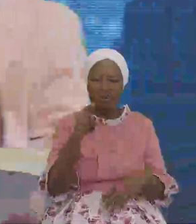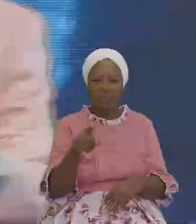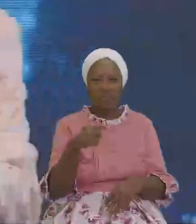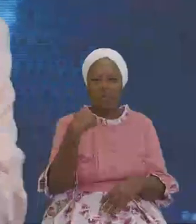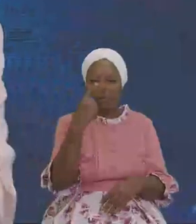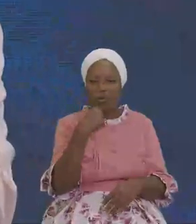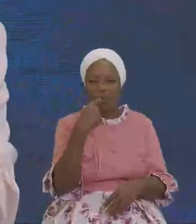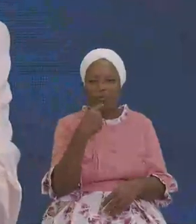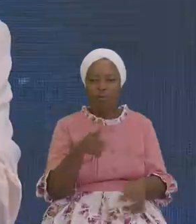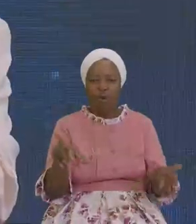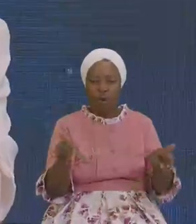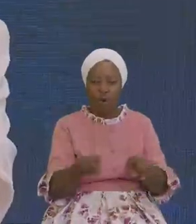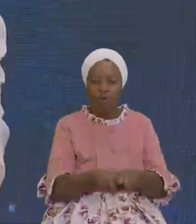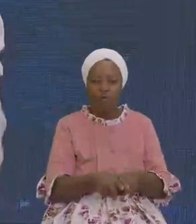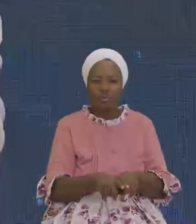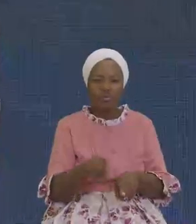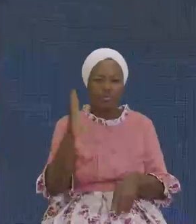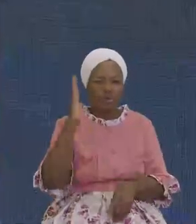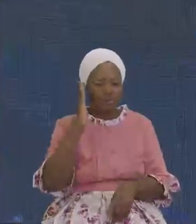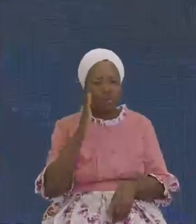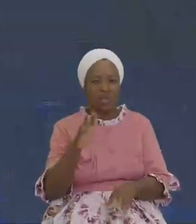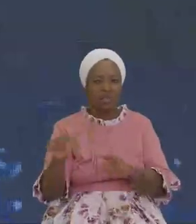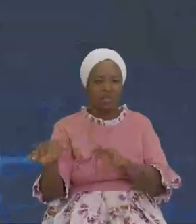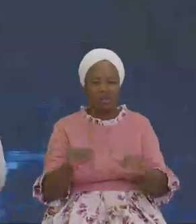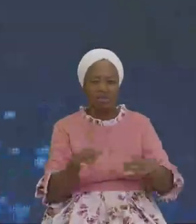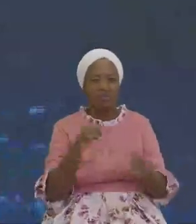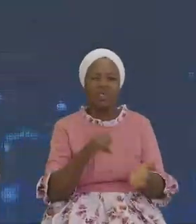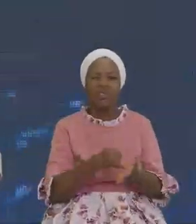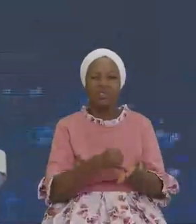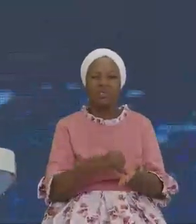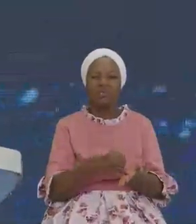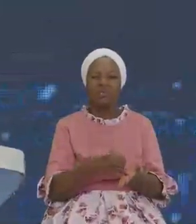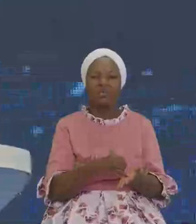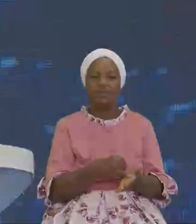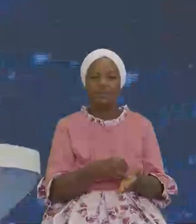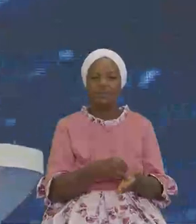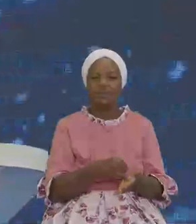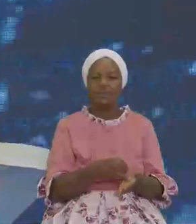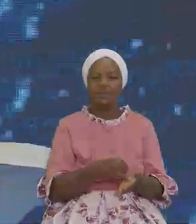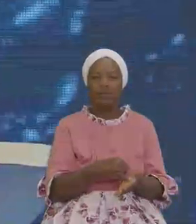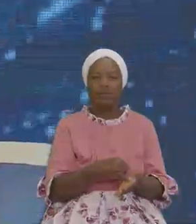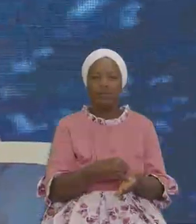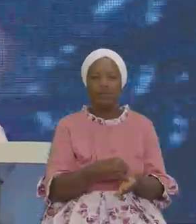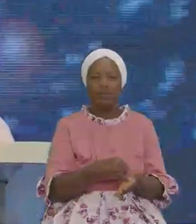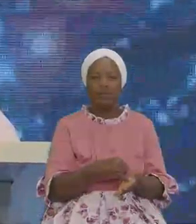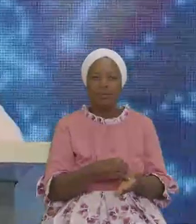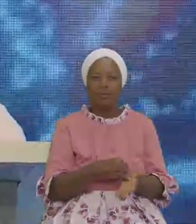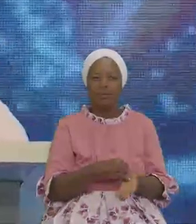Celui qui vous appelle est fidèle et c'est lui qui le fera.